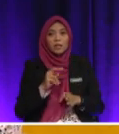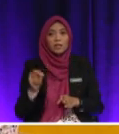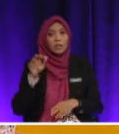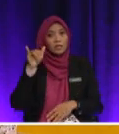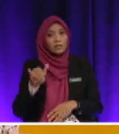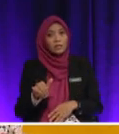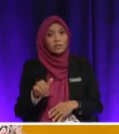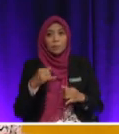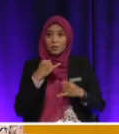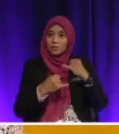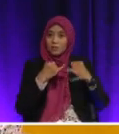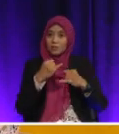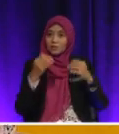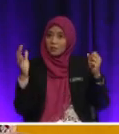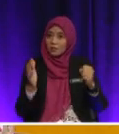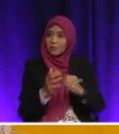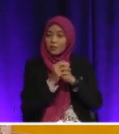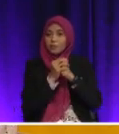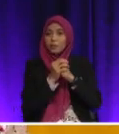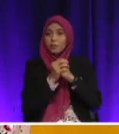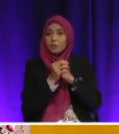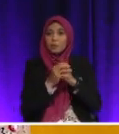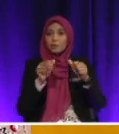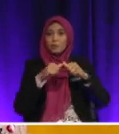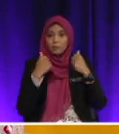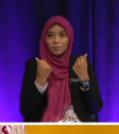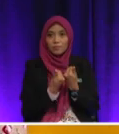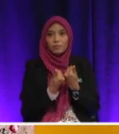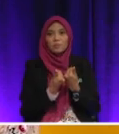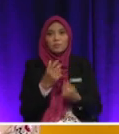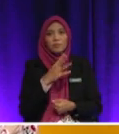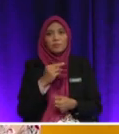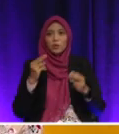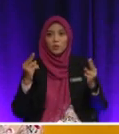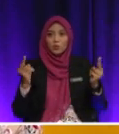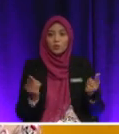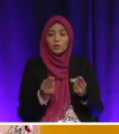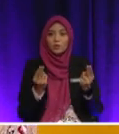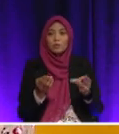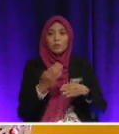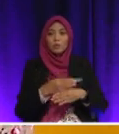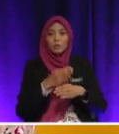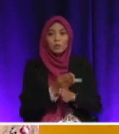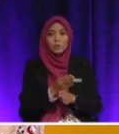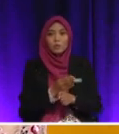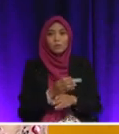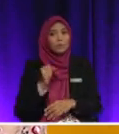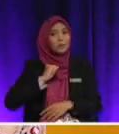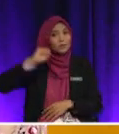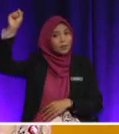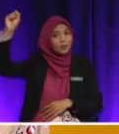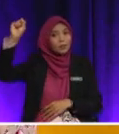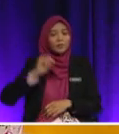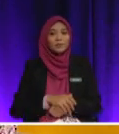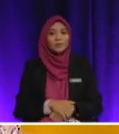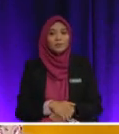ee berjaya menyatu padukan penduduk bapak bilang bangsa dan dalam usaha untuk membentuk sistem kemerdekaan jadi